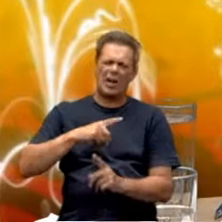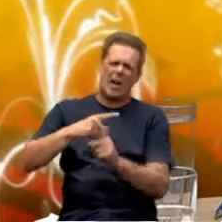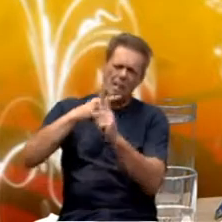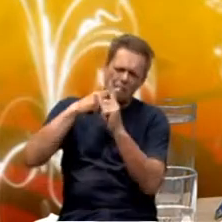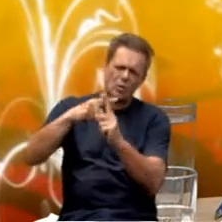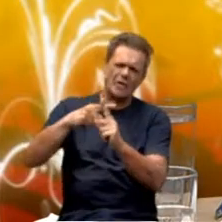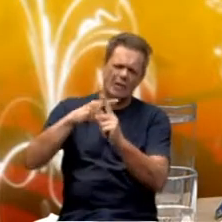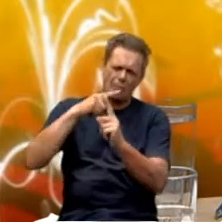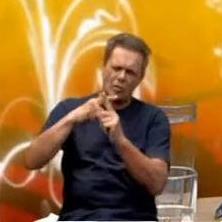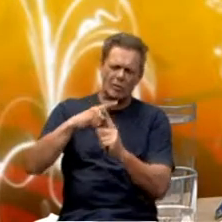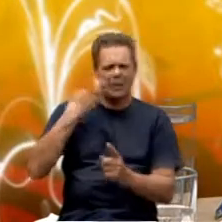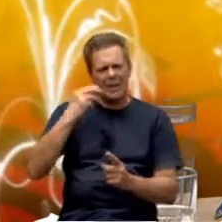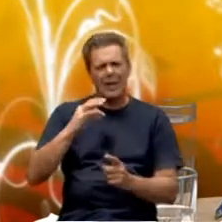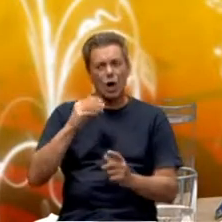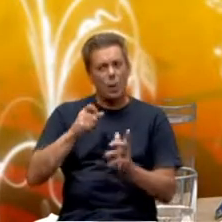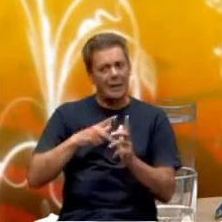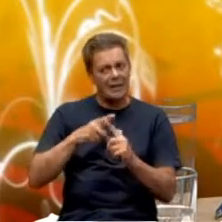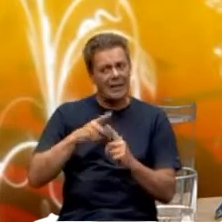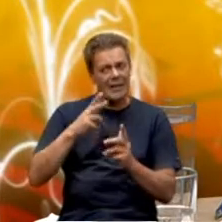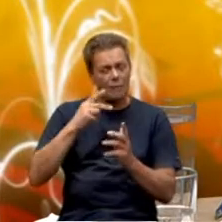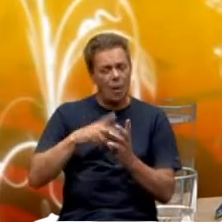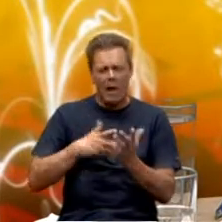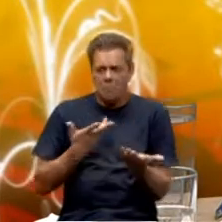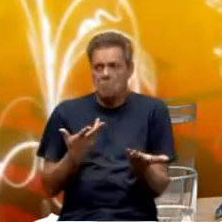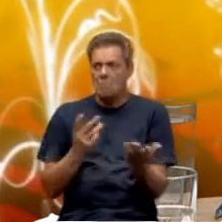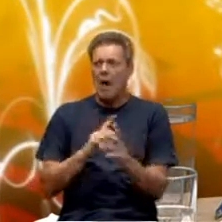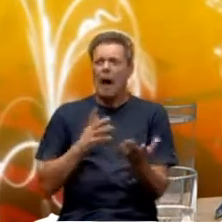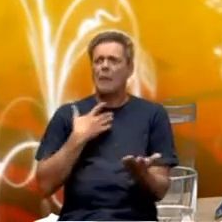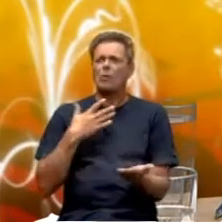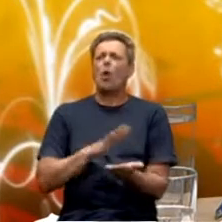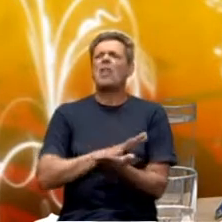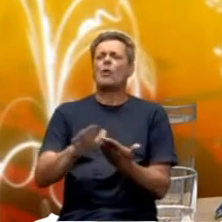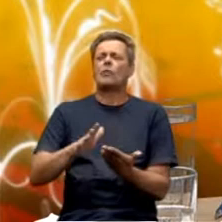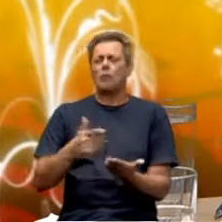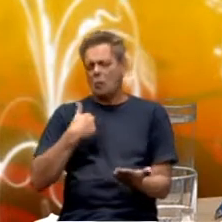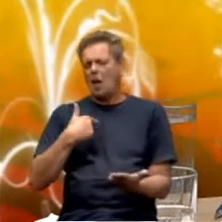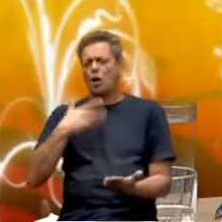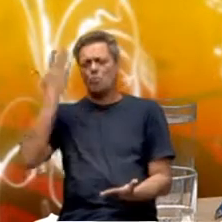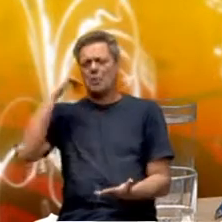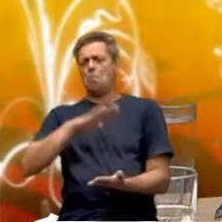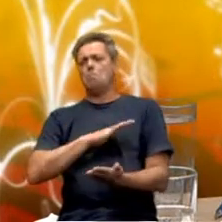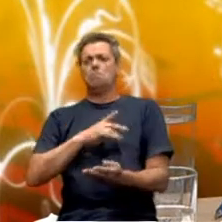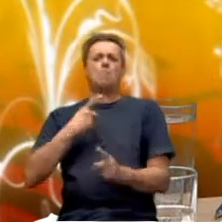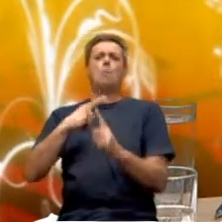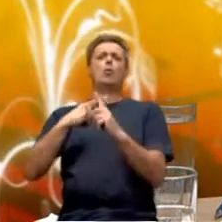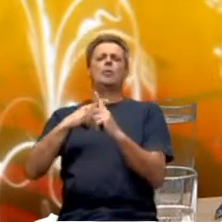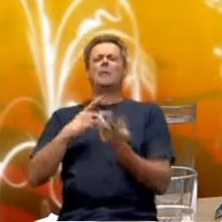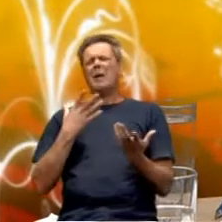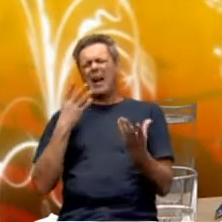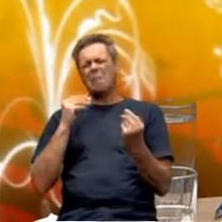Ali Robert, Ivona, nije sada s neba u rebra, e sad ću ja misliti pozitivno. Puno stvari